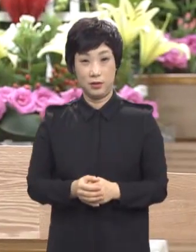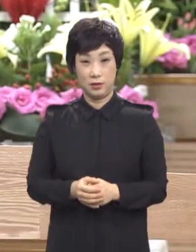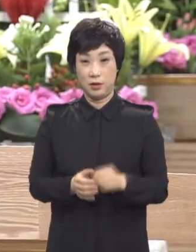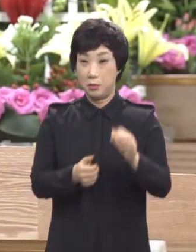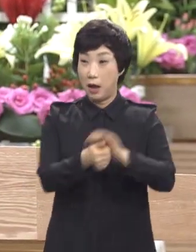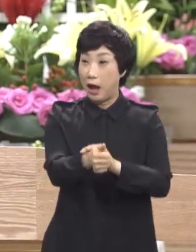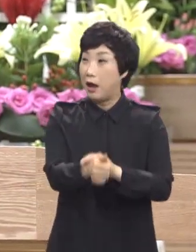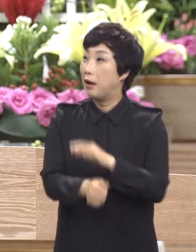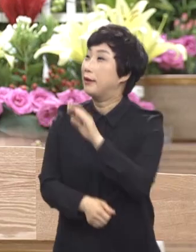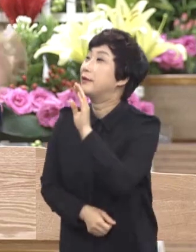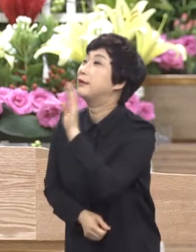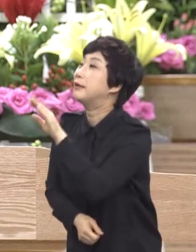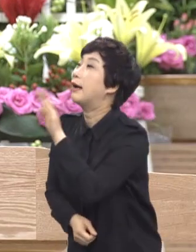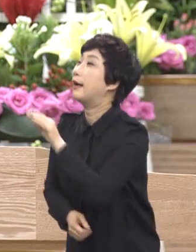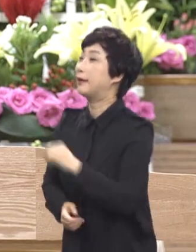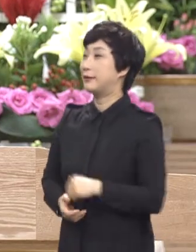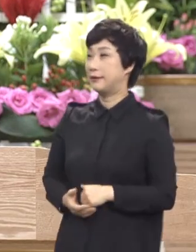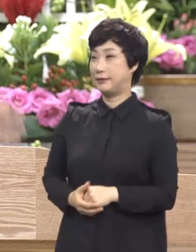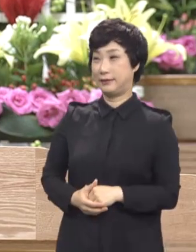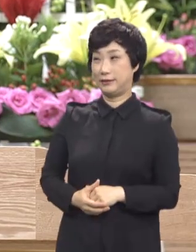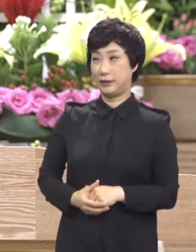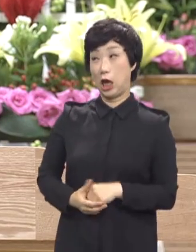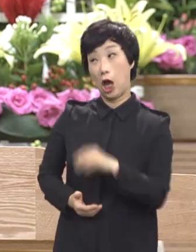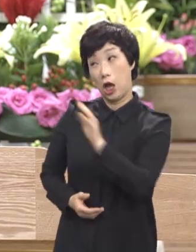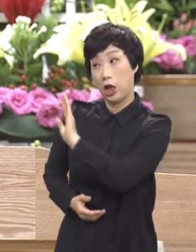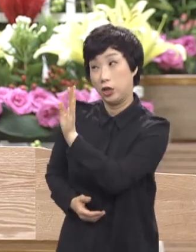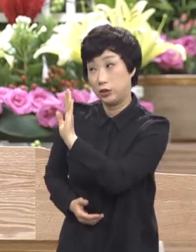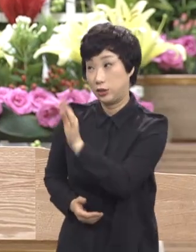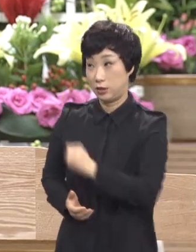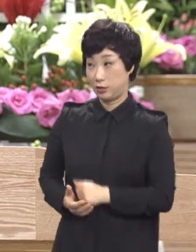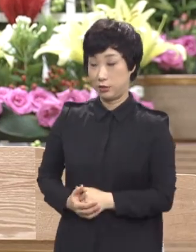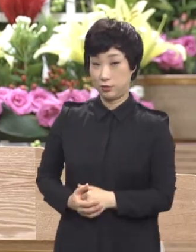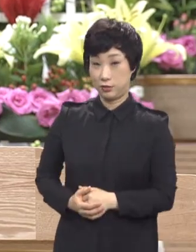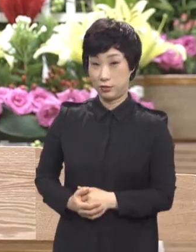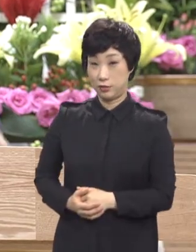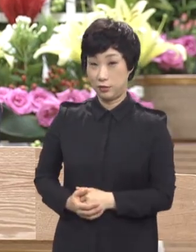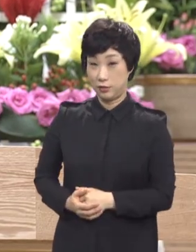네 뱀이 하는 말이 아니다.